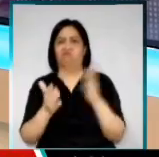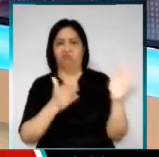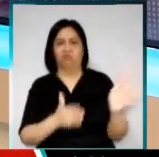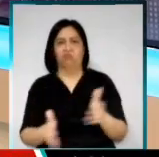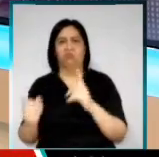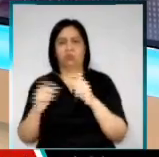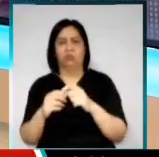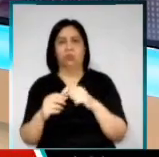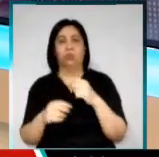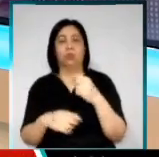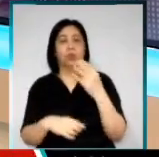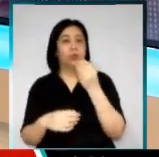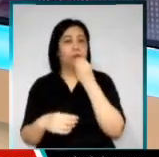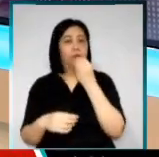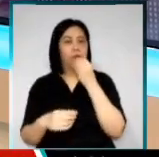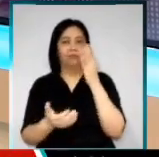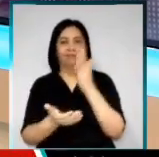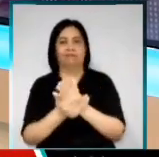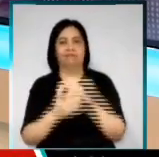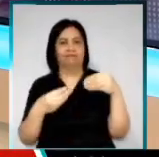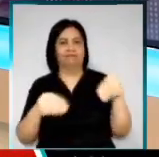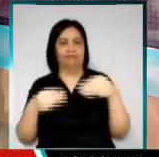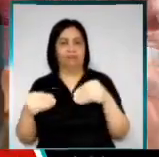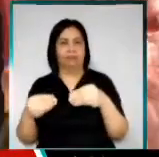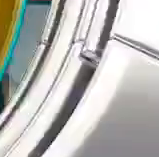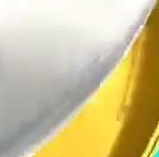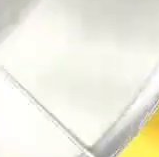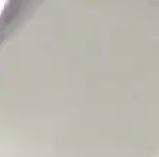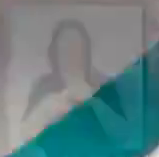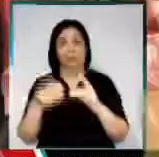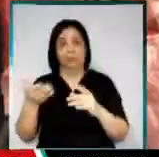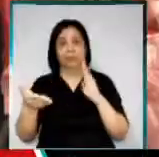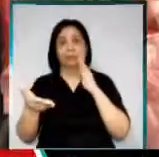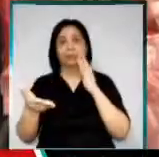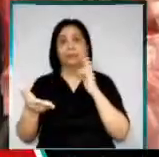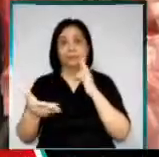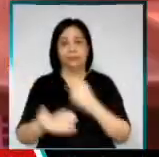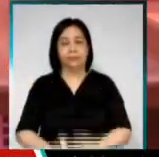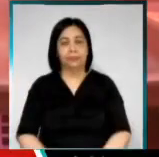holiday. May report si Bernadette Reyes.